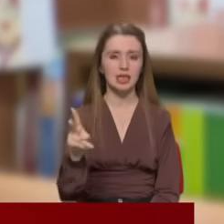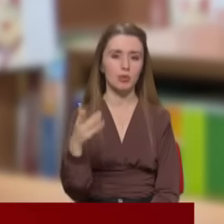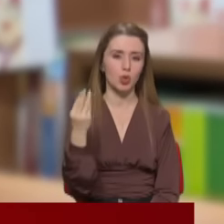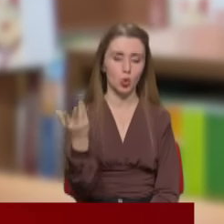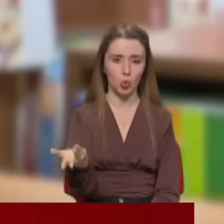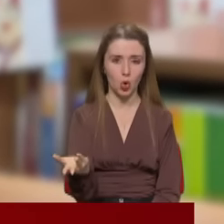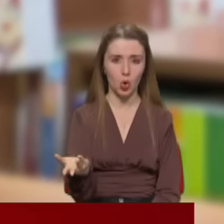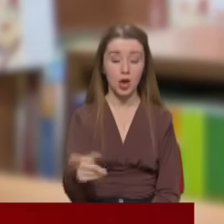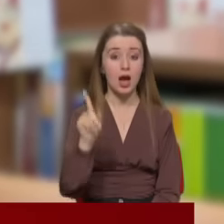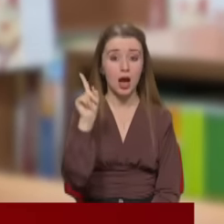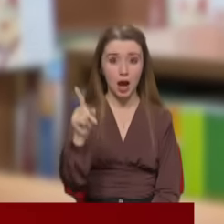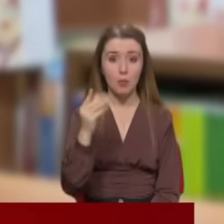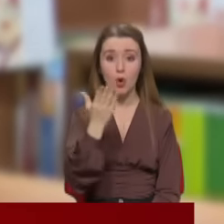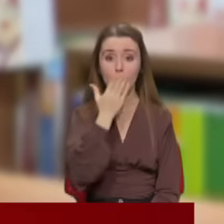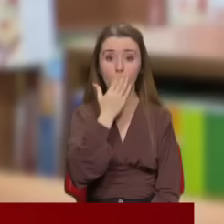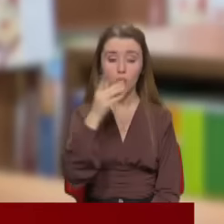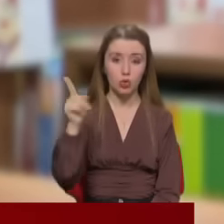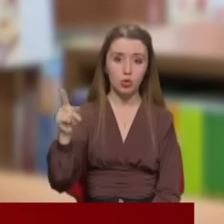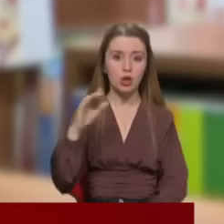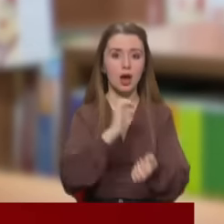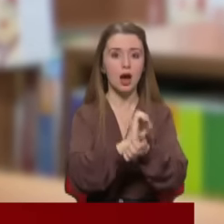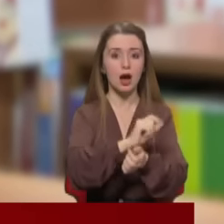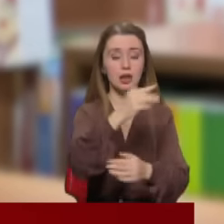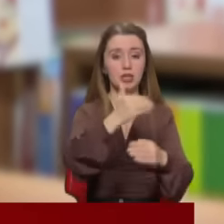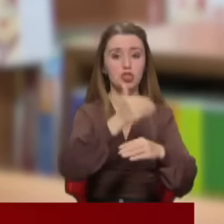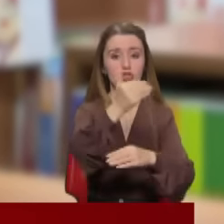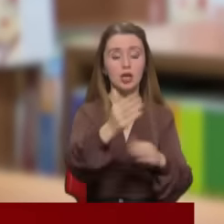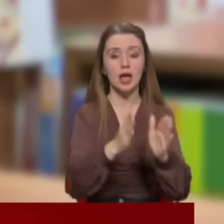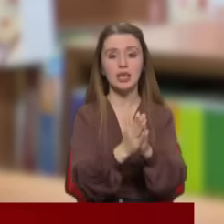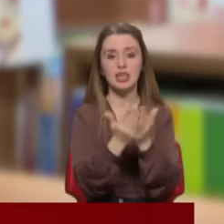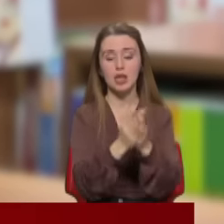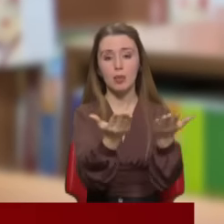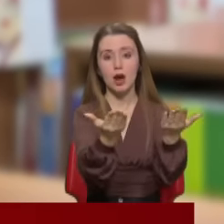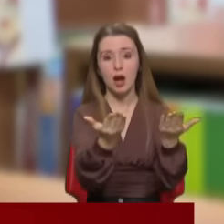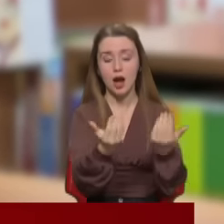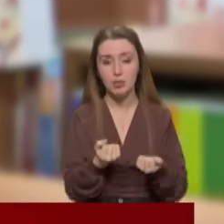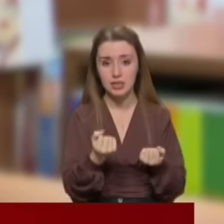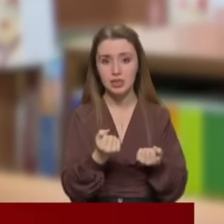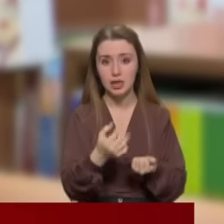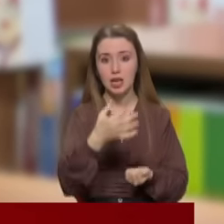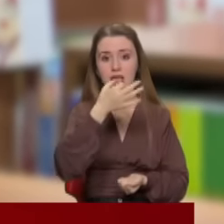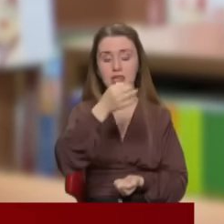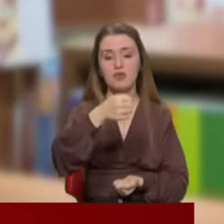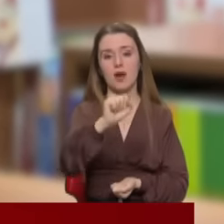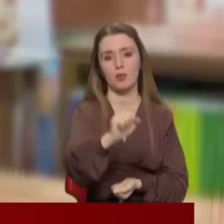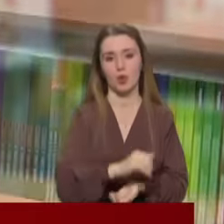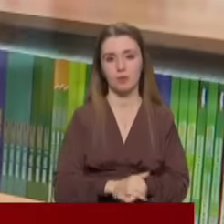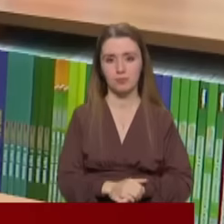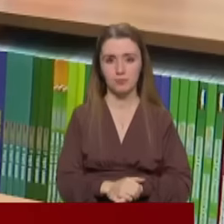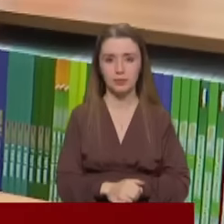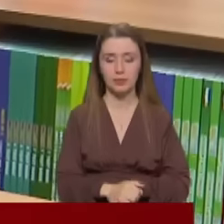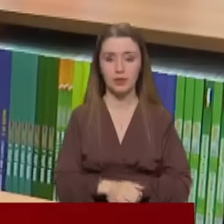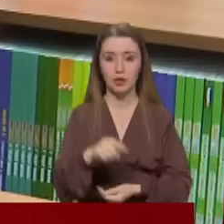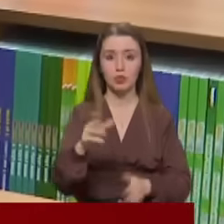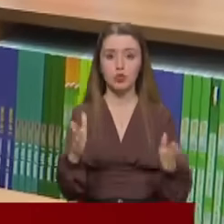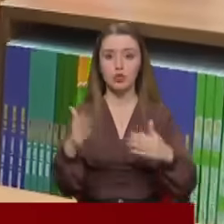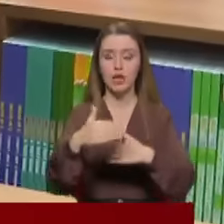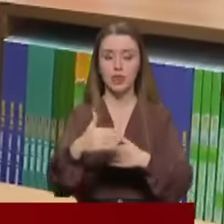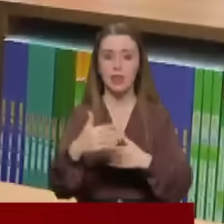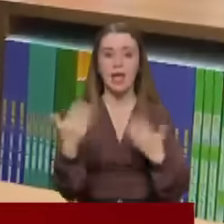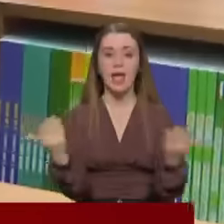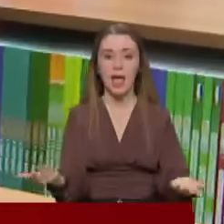mal oluyor. Ancak okullar velilerin dışarıdan bu kitapları daha uyguna almasına da engel oluyorlar. Bu setimiz